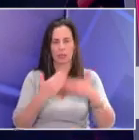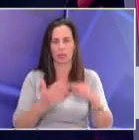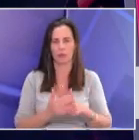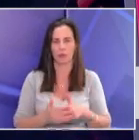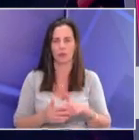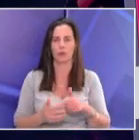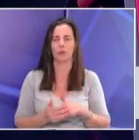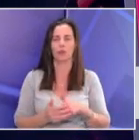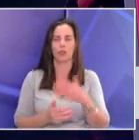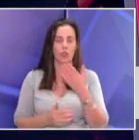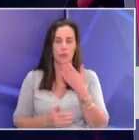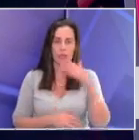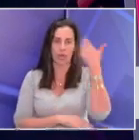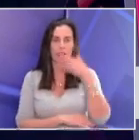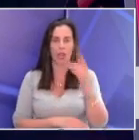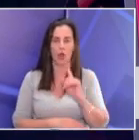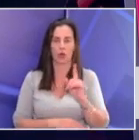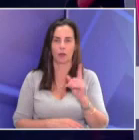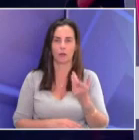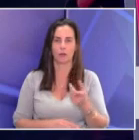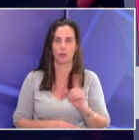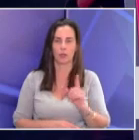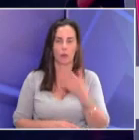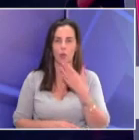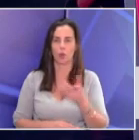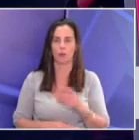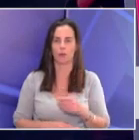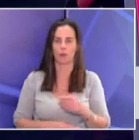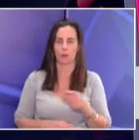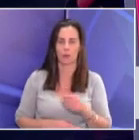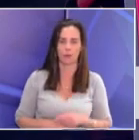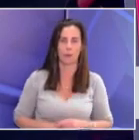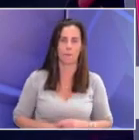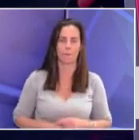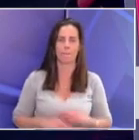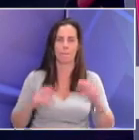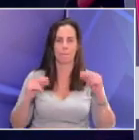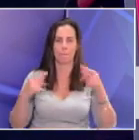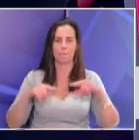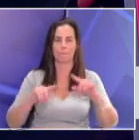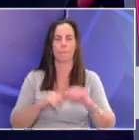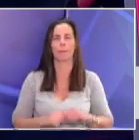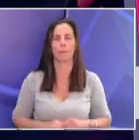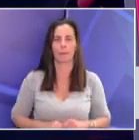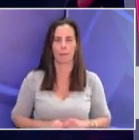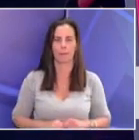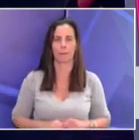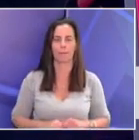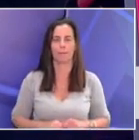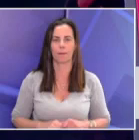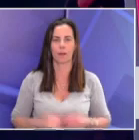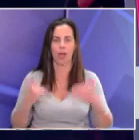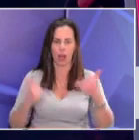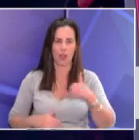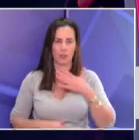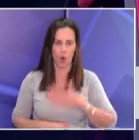נכון, שבמדינת ישראל לא יוכרו כיהודים בסופו של דבר. רוב היהודים בארצות הברית. נכון, כן, כן, כן. כן, ברור, ברור. רגע,